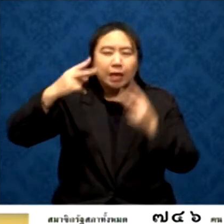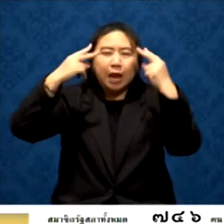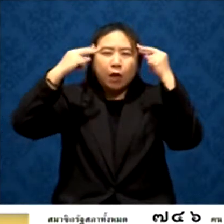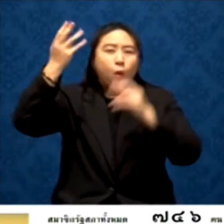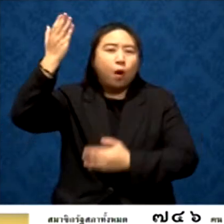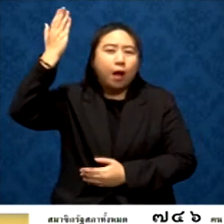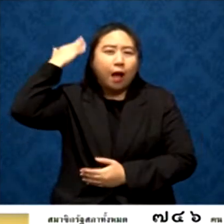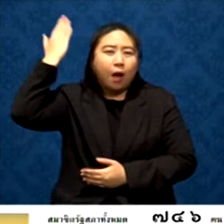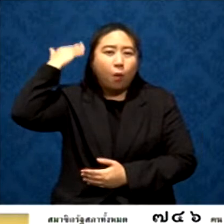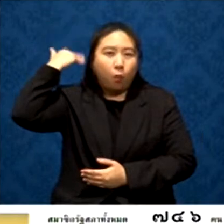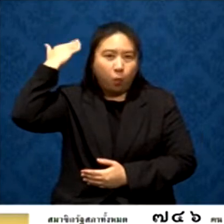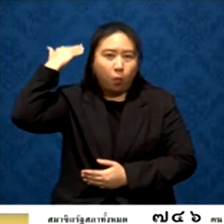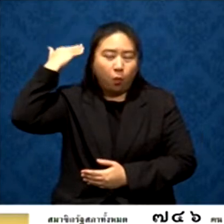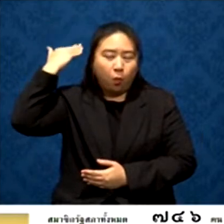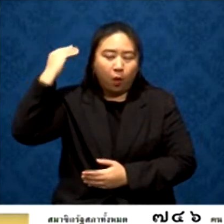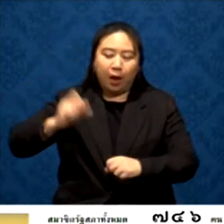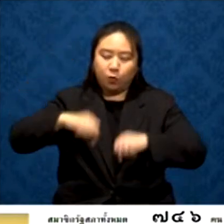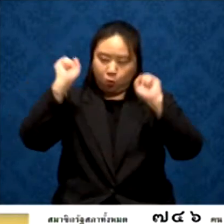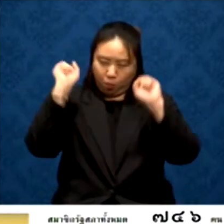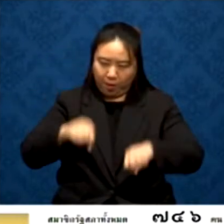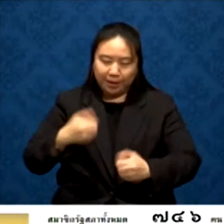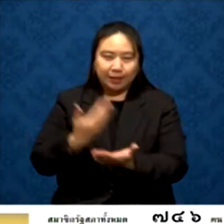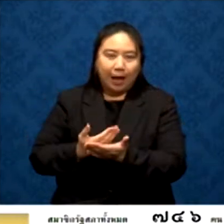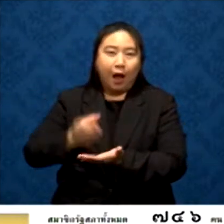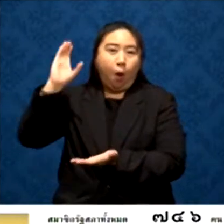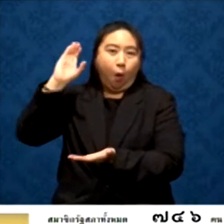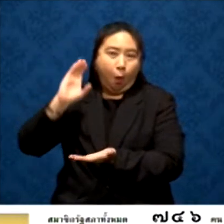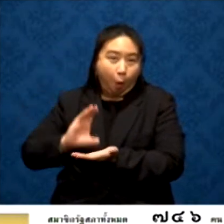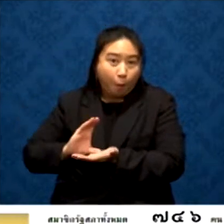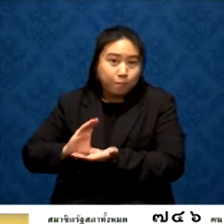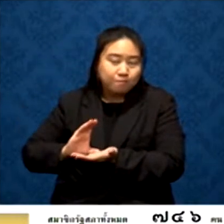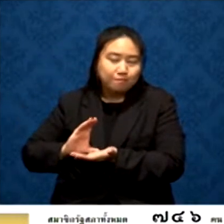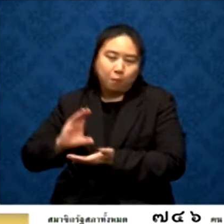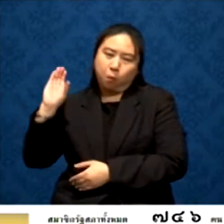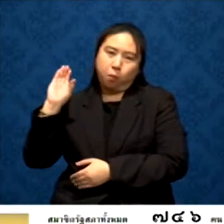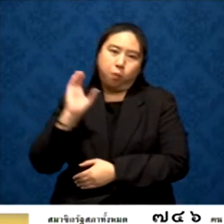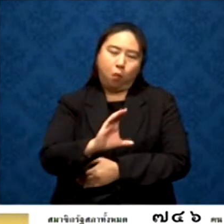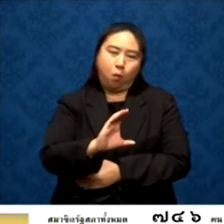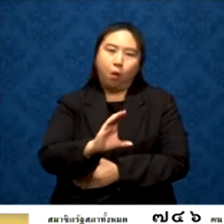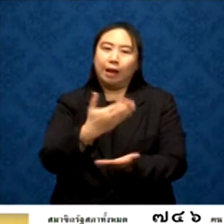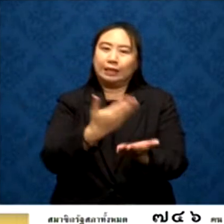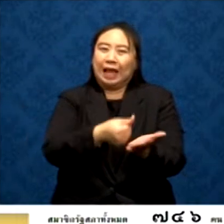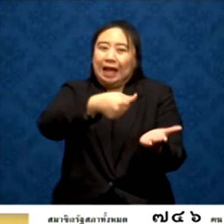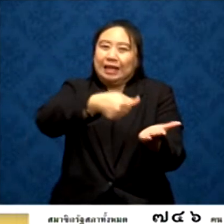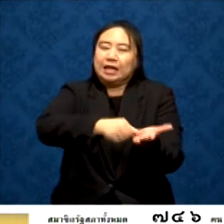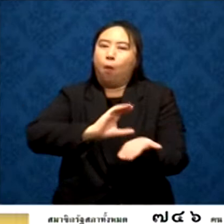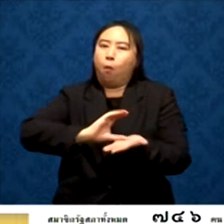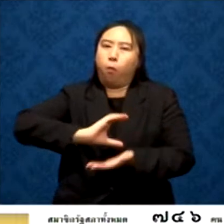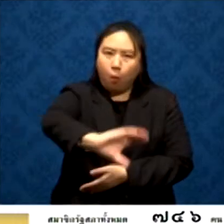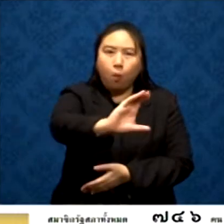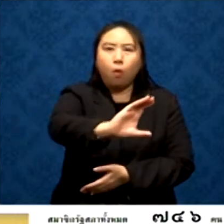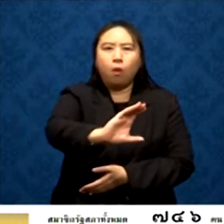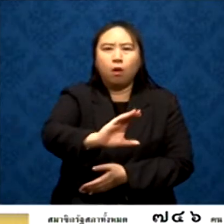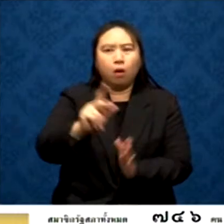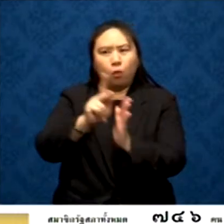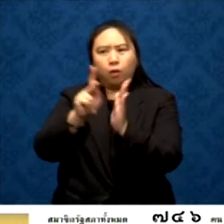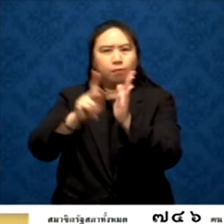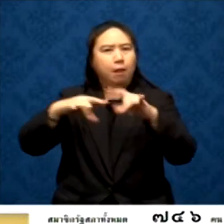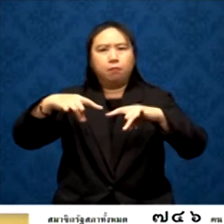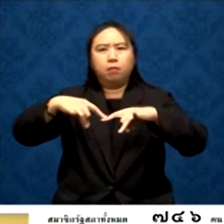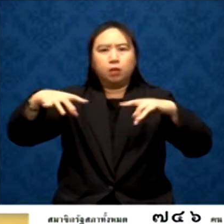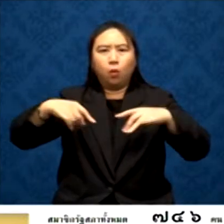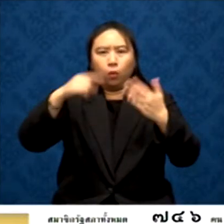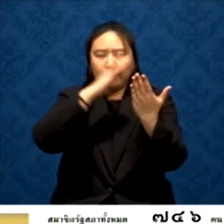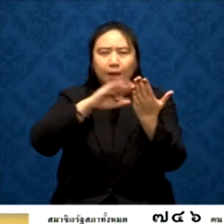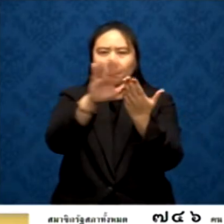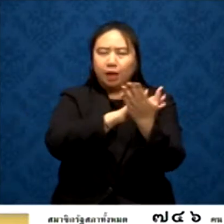ตรีอนุมัติงบกลางใช้หนี้ดังกล่าวขัดต่อกฎหมายสร้างความเสียหายต่อประเทศชาติสร้างความ